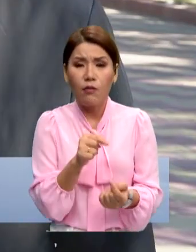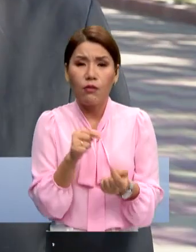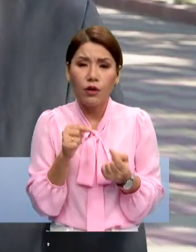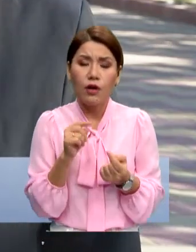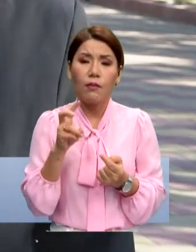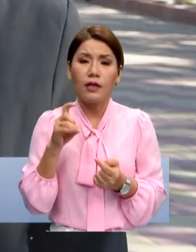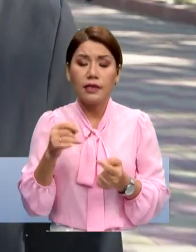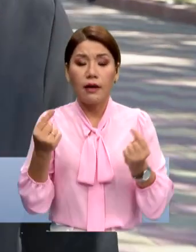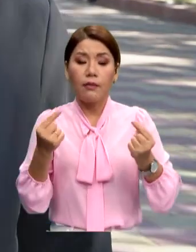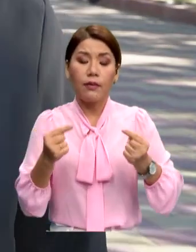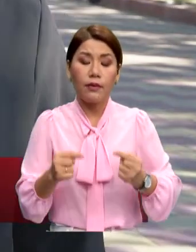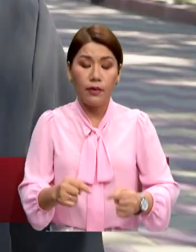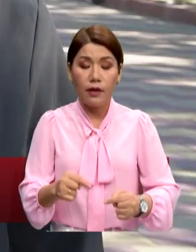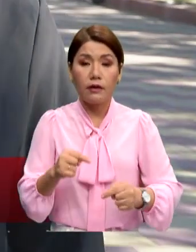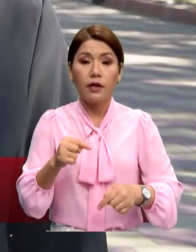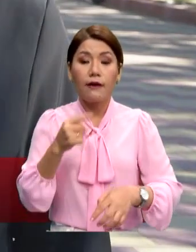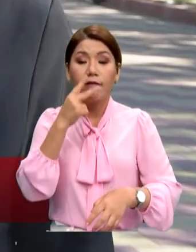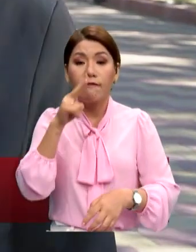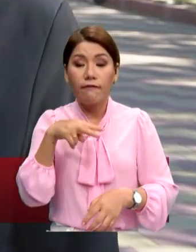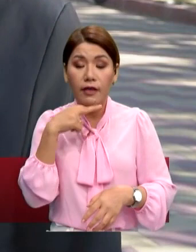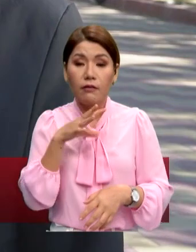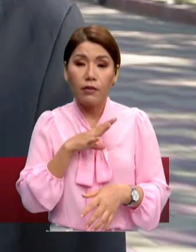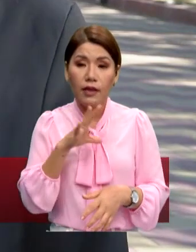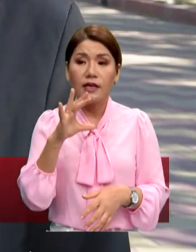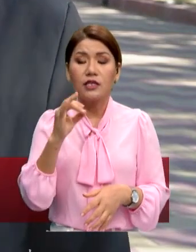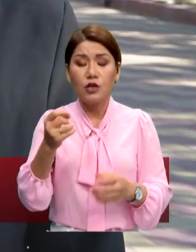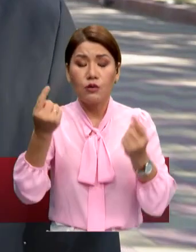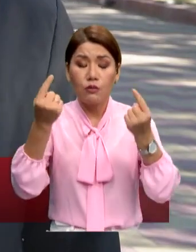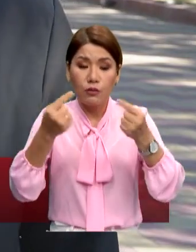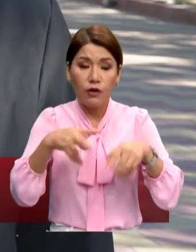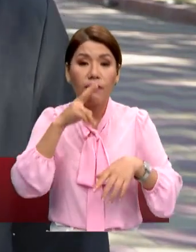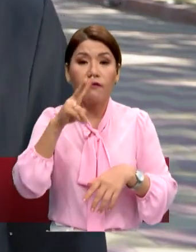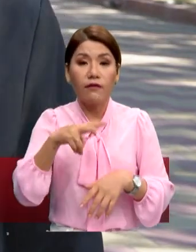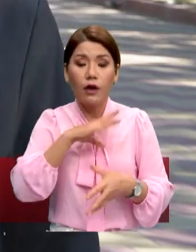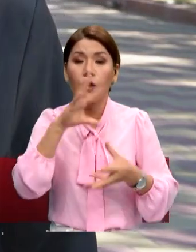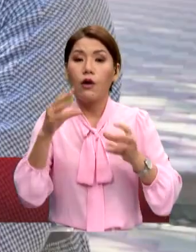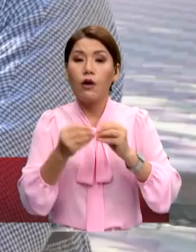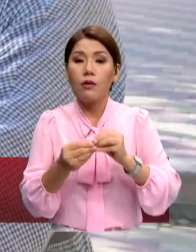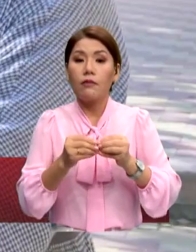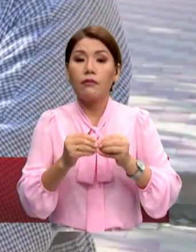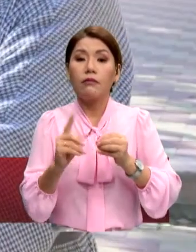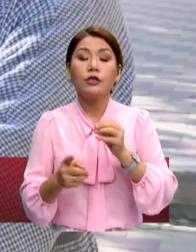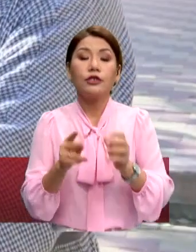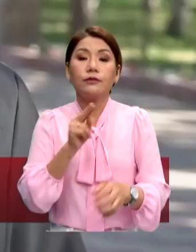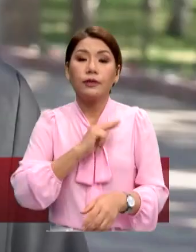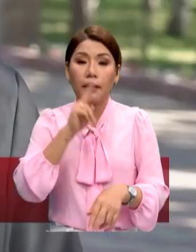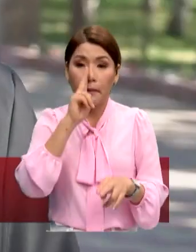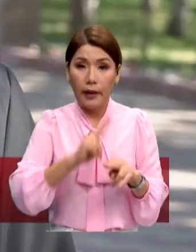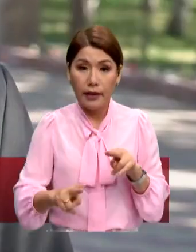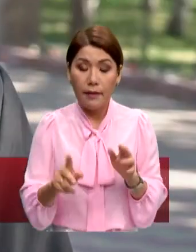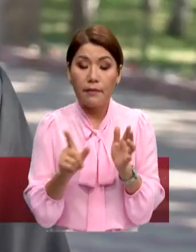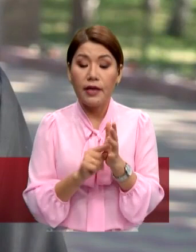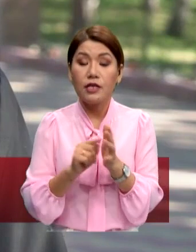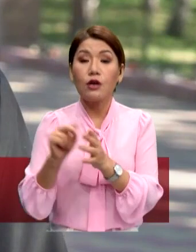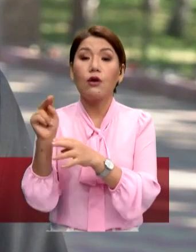политическим кризисом. Распад Советского Союза, все это привело к безработице. Мы считаем, что пенсионная